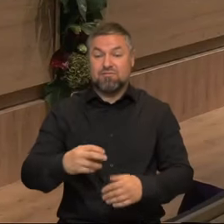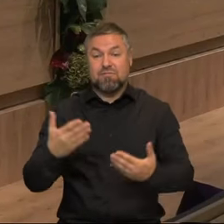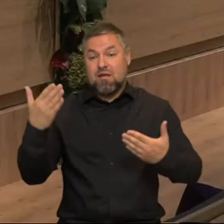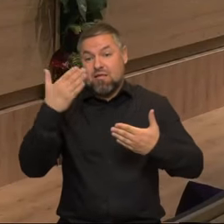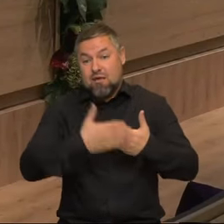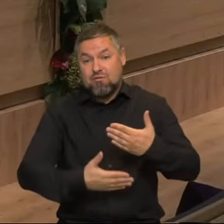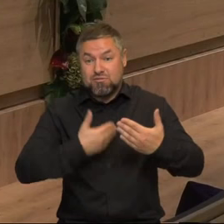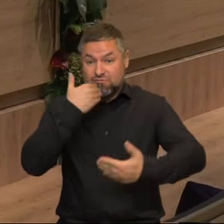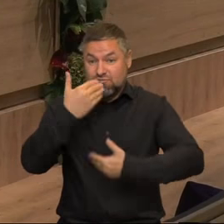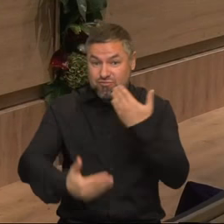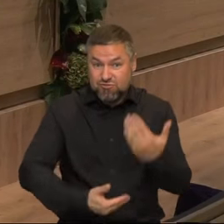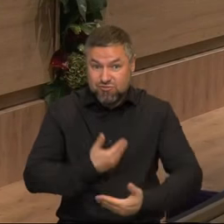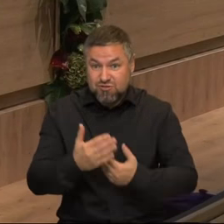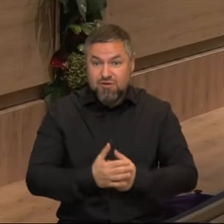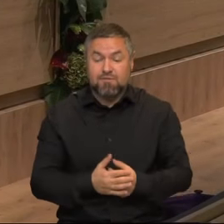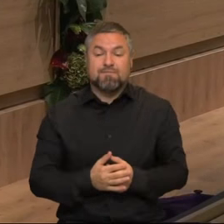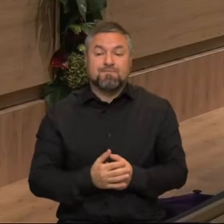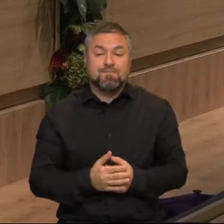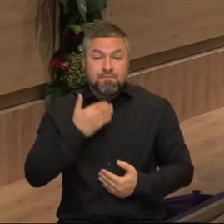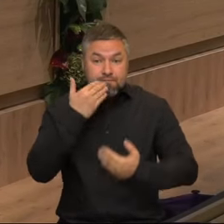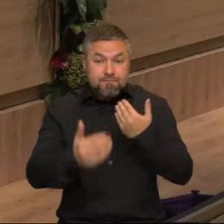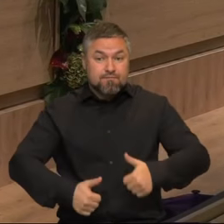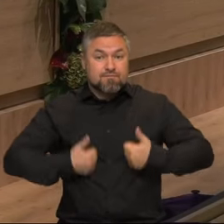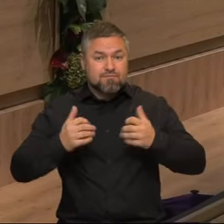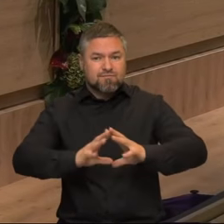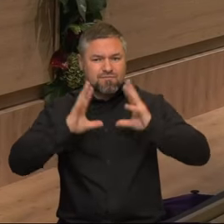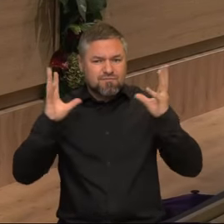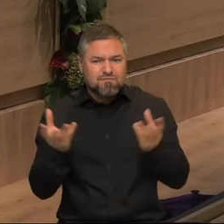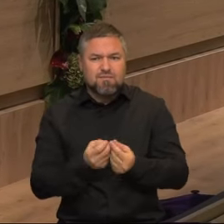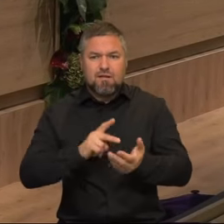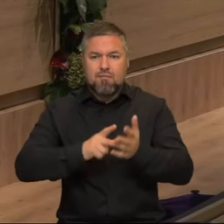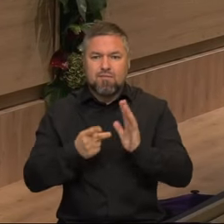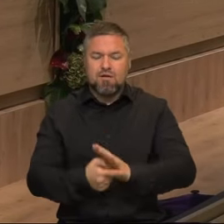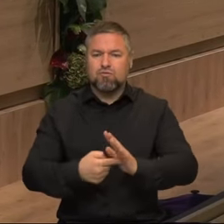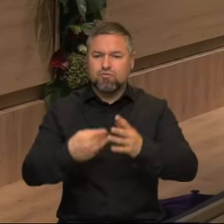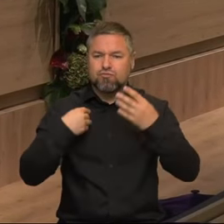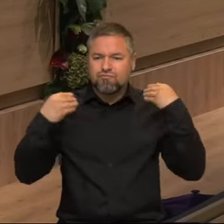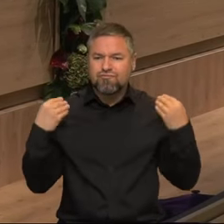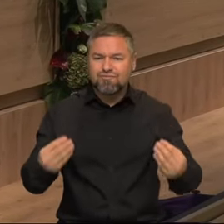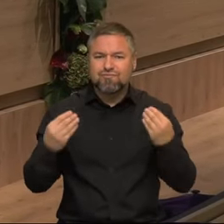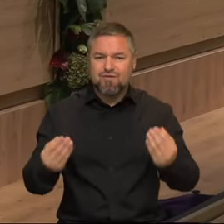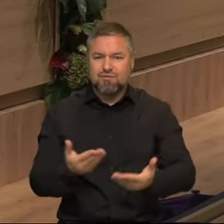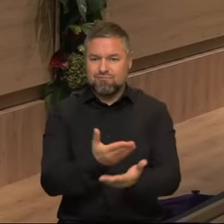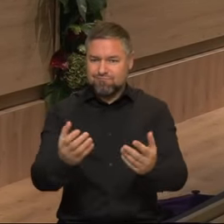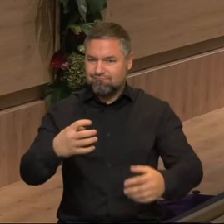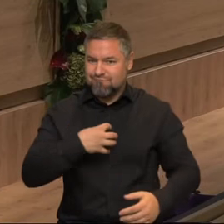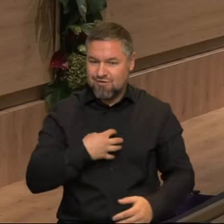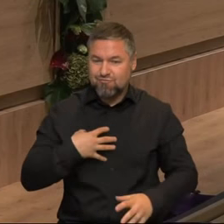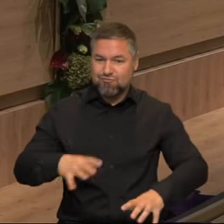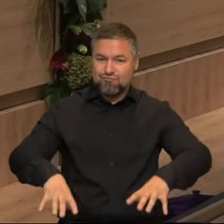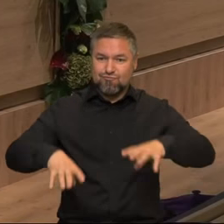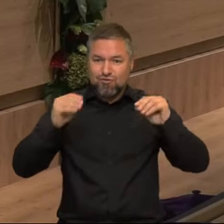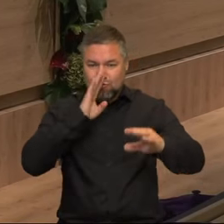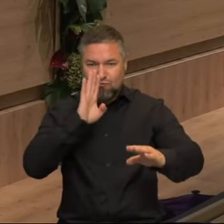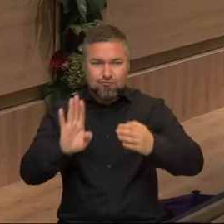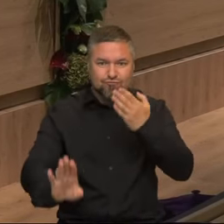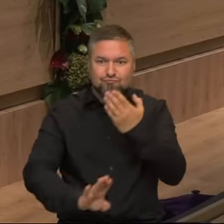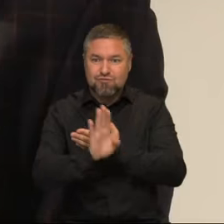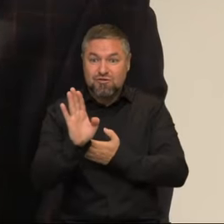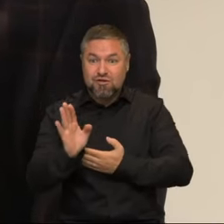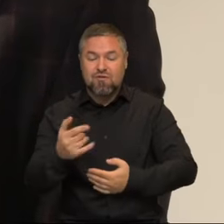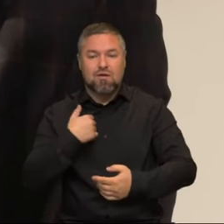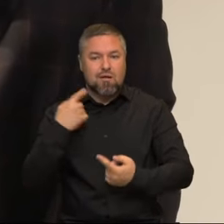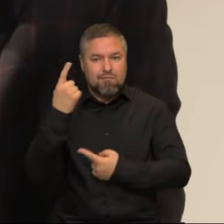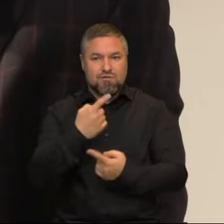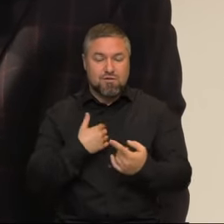koniec życzenia. Życzenia, żeby te wszystkie plany, które tak wspaniale Jego Magnificencja na początku przedstawił, muszę